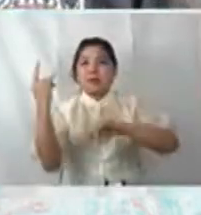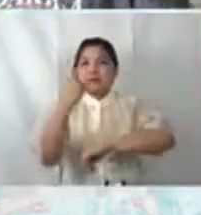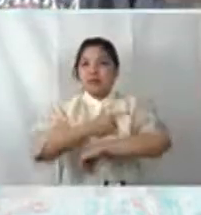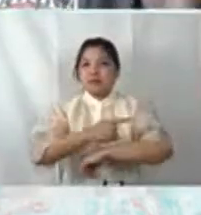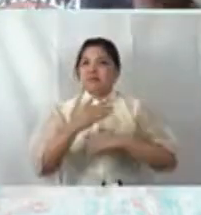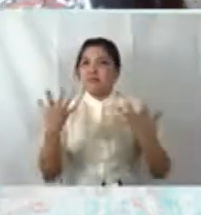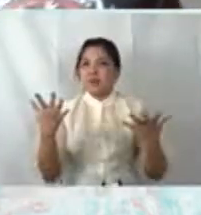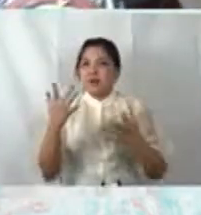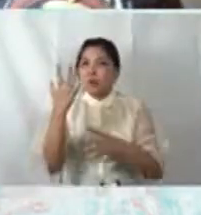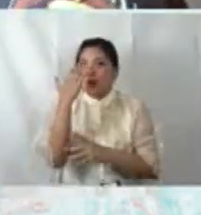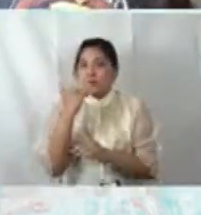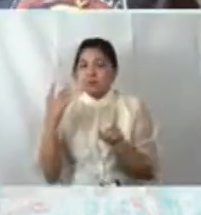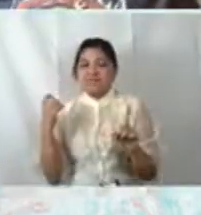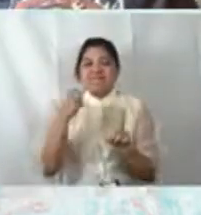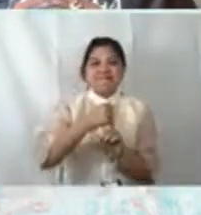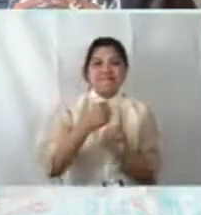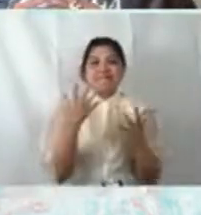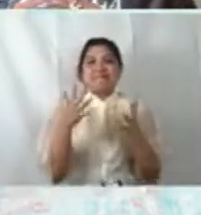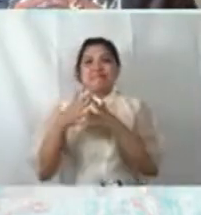sinakop tayo ng mga Amerikano.